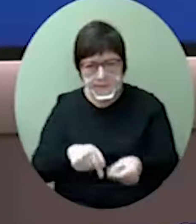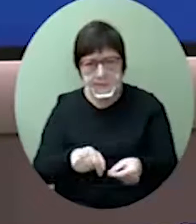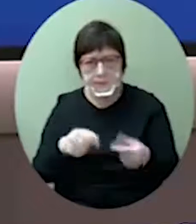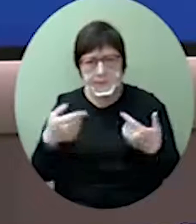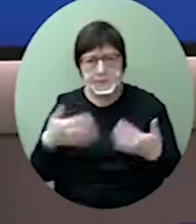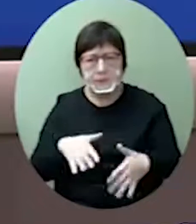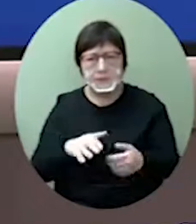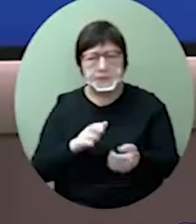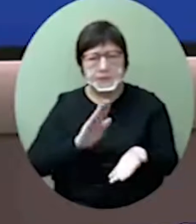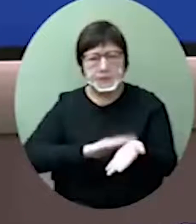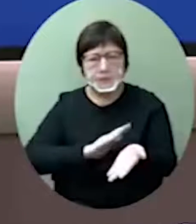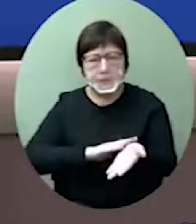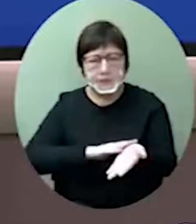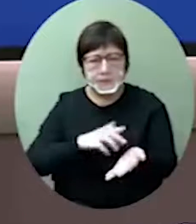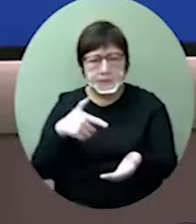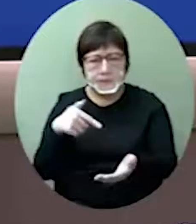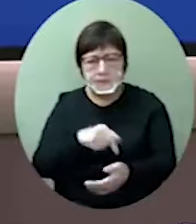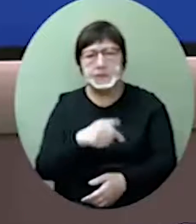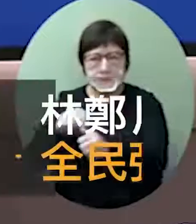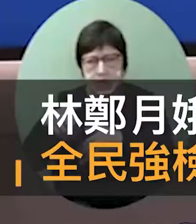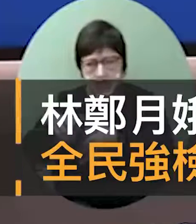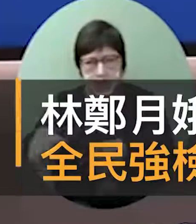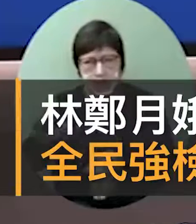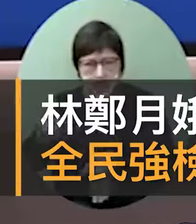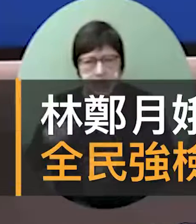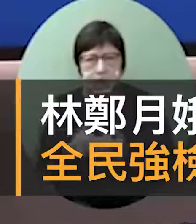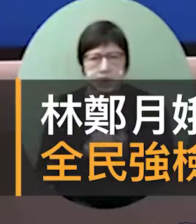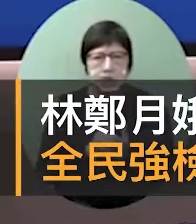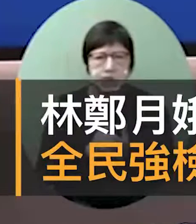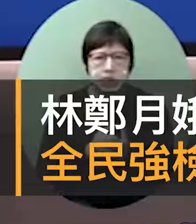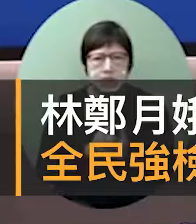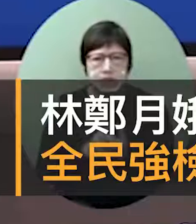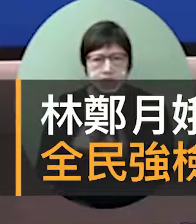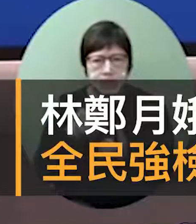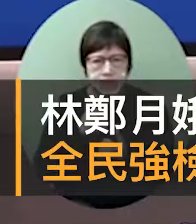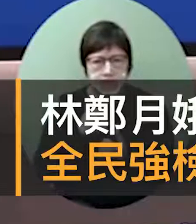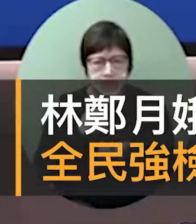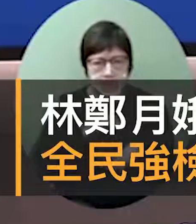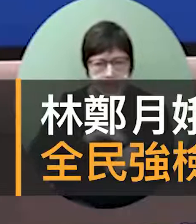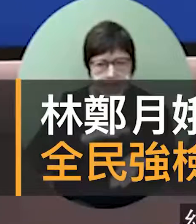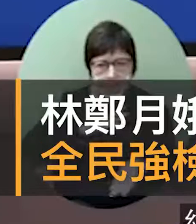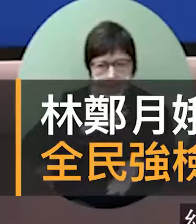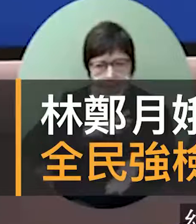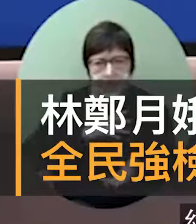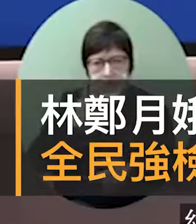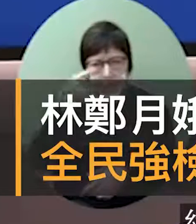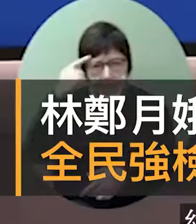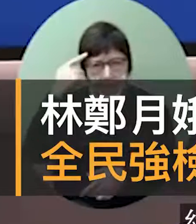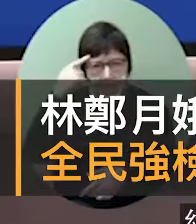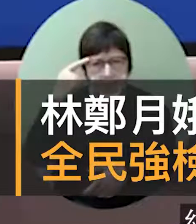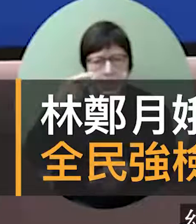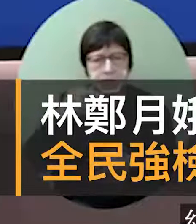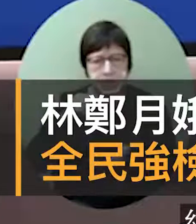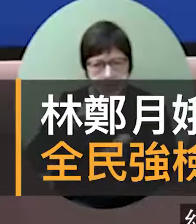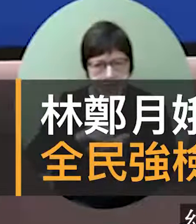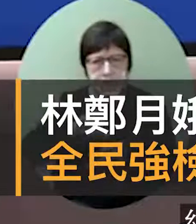者走出呢個疫情嗰個情況啦。我哋一定會係掌握個疫情嘅情況啦，而係決定綜合